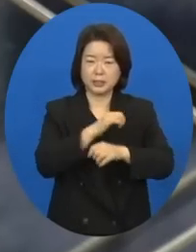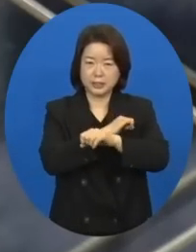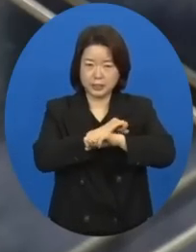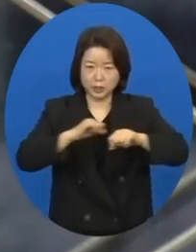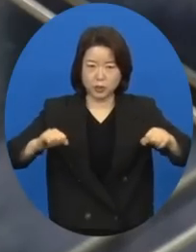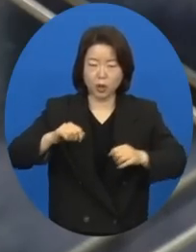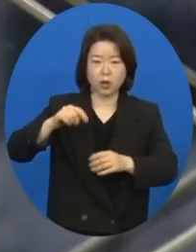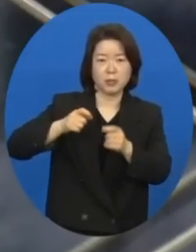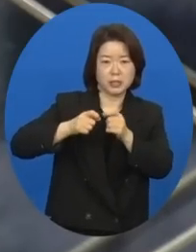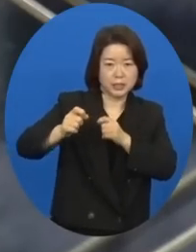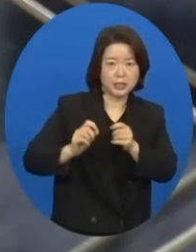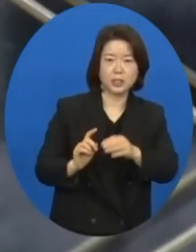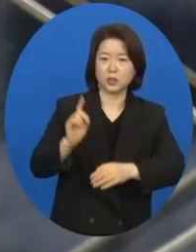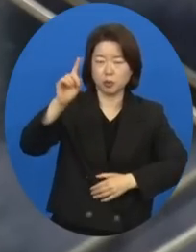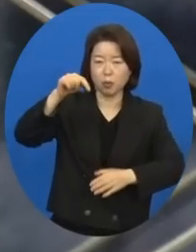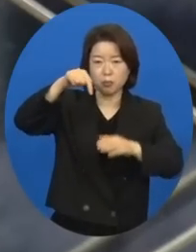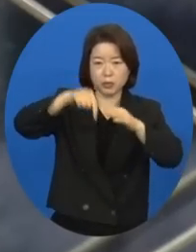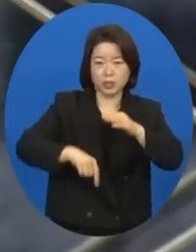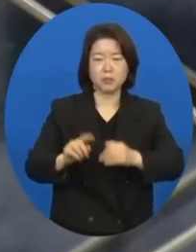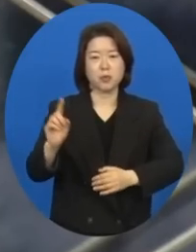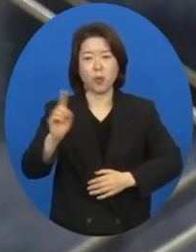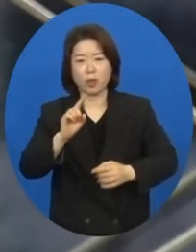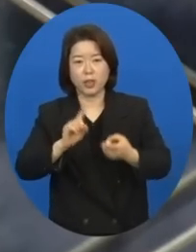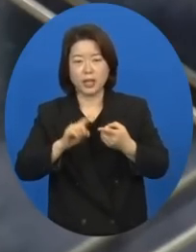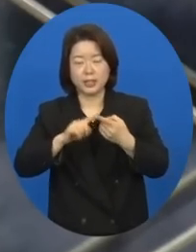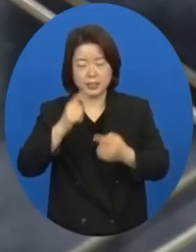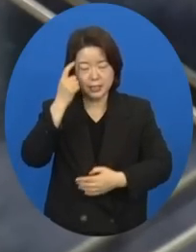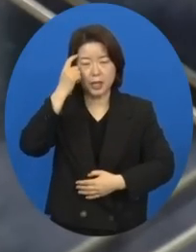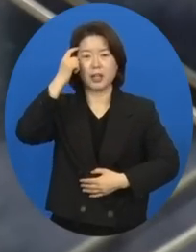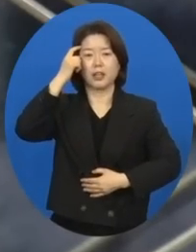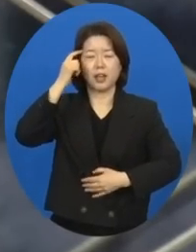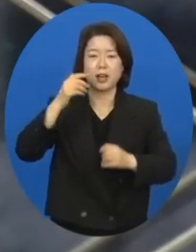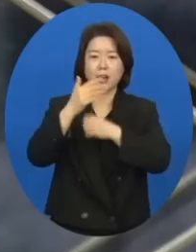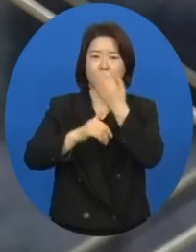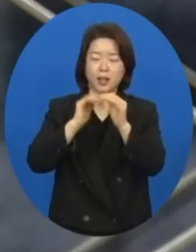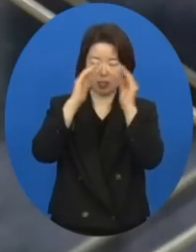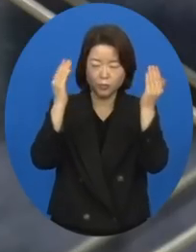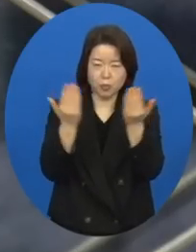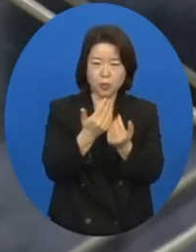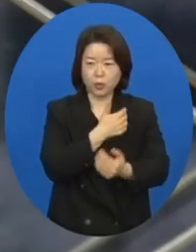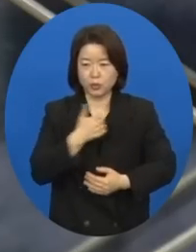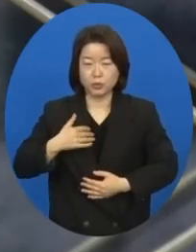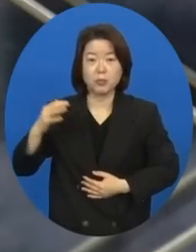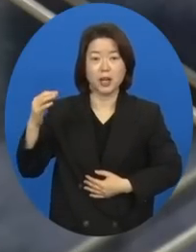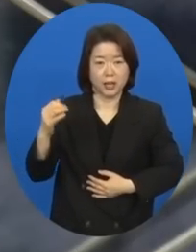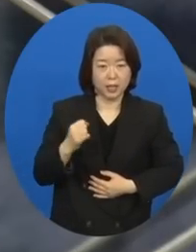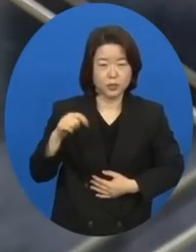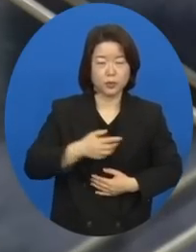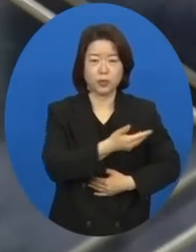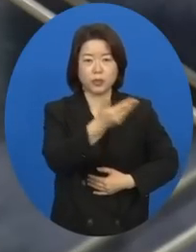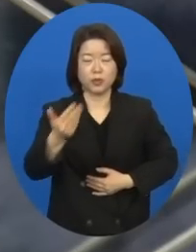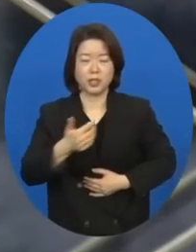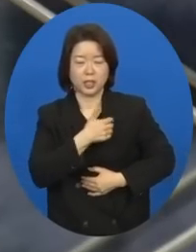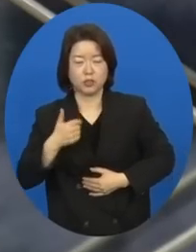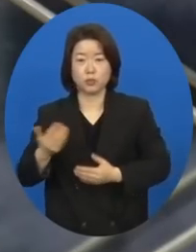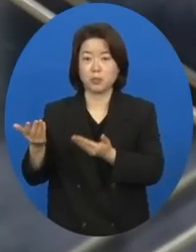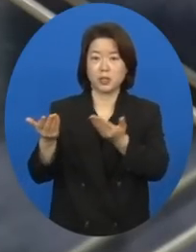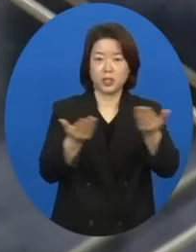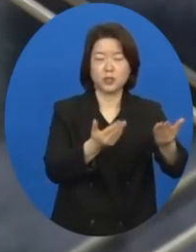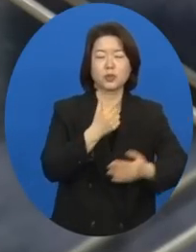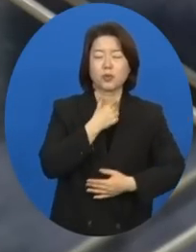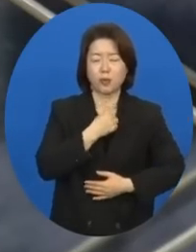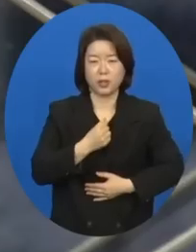길이와 높이와 깊이가 어떠함을 깨달아 하나님의 모든 충만하신 것으로 너희에게 충만하게 하시기를